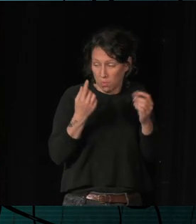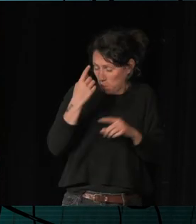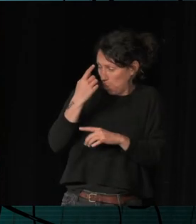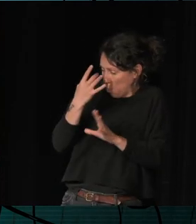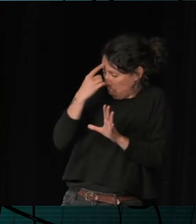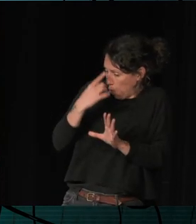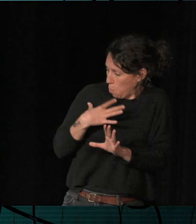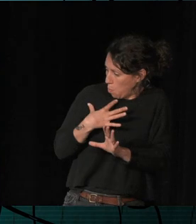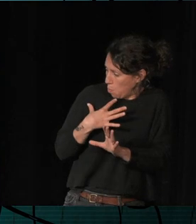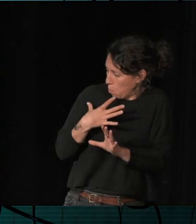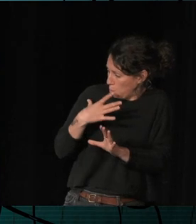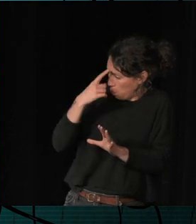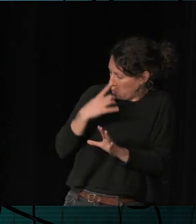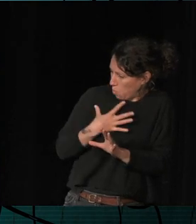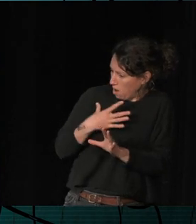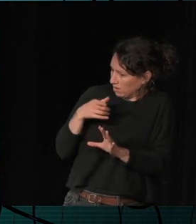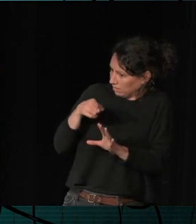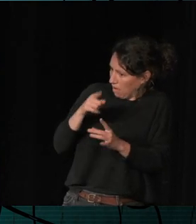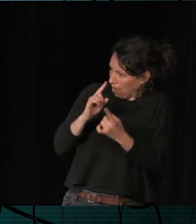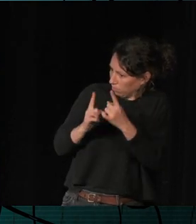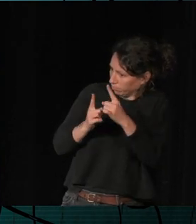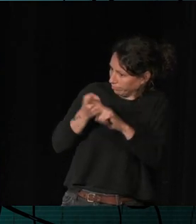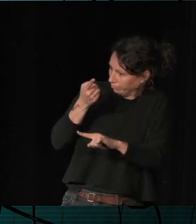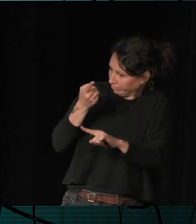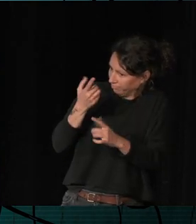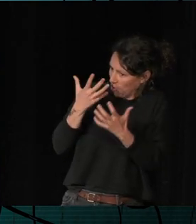enfin je crois que c'est ça le centre du jeu, dans